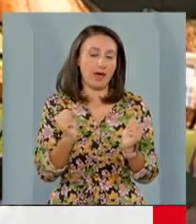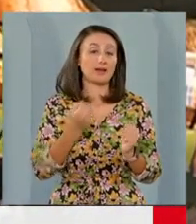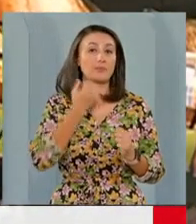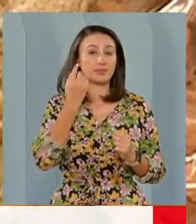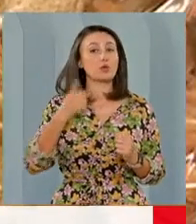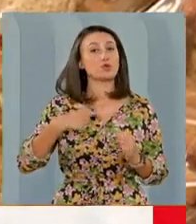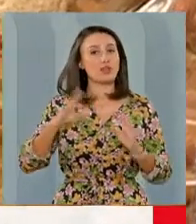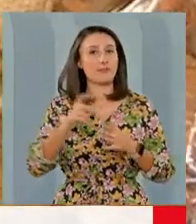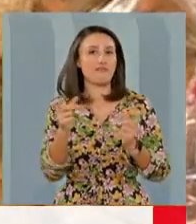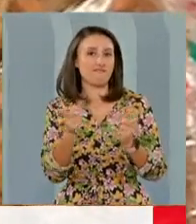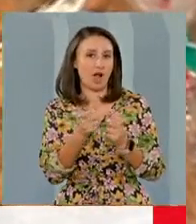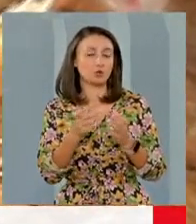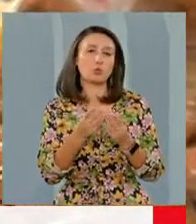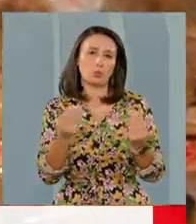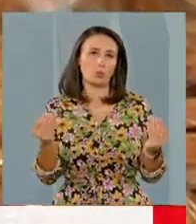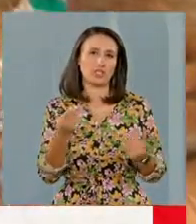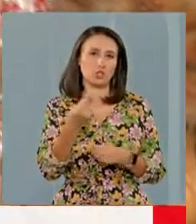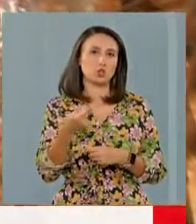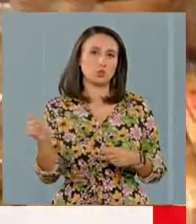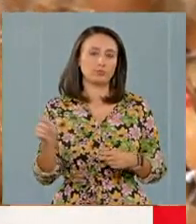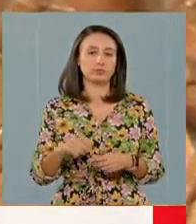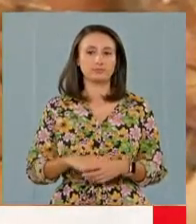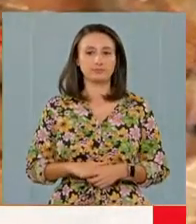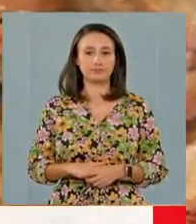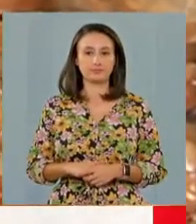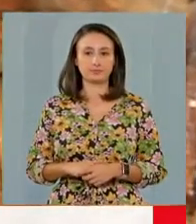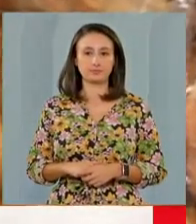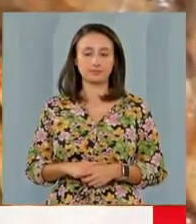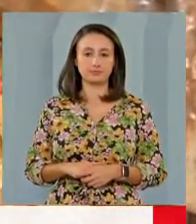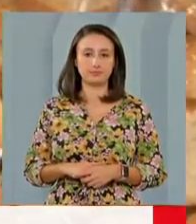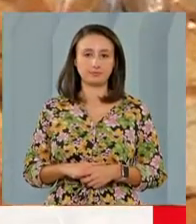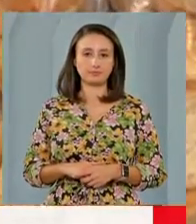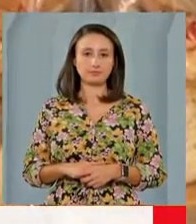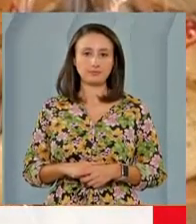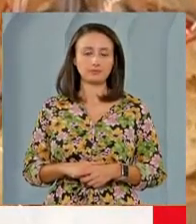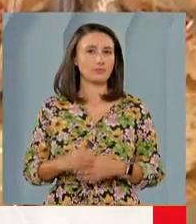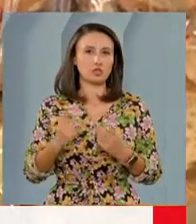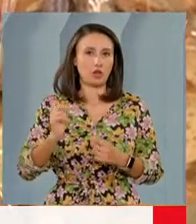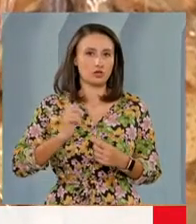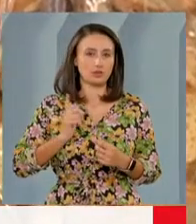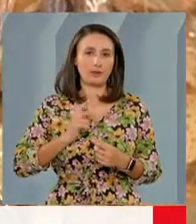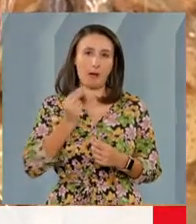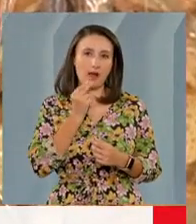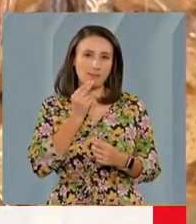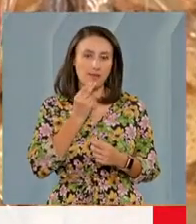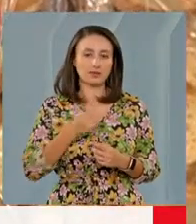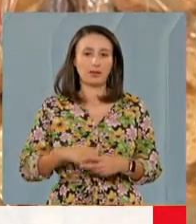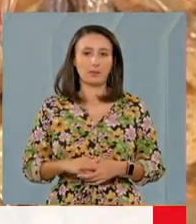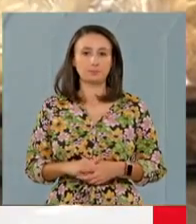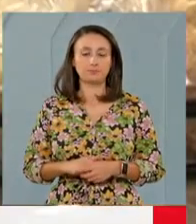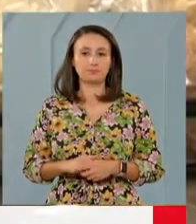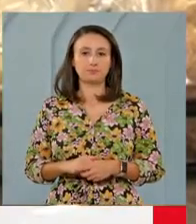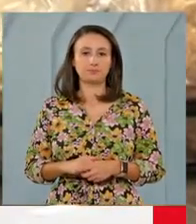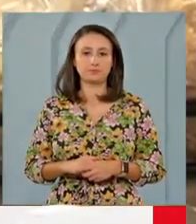atunci când vom avea și facturi destul de mari la ceea ce se anunță cel puțin până acum la ce să ne așteptăm pe partea de alimentație pe partea de